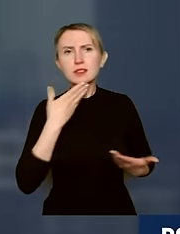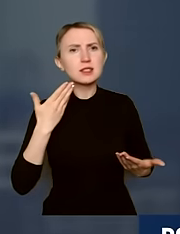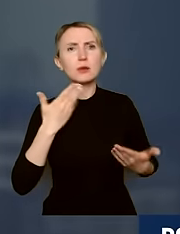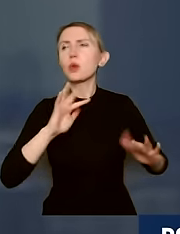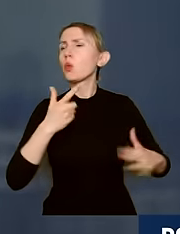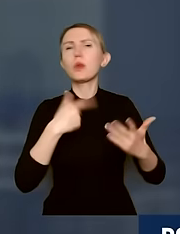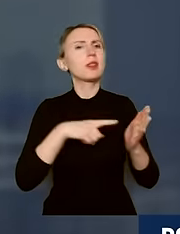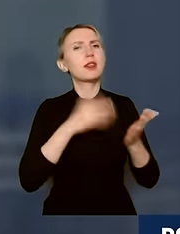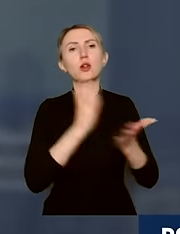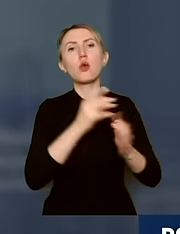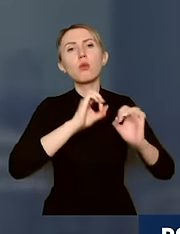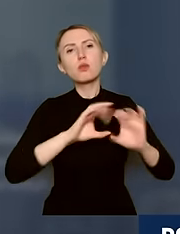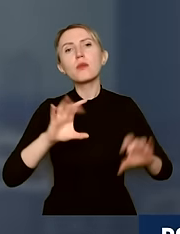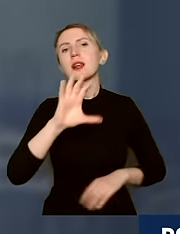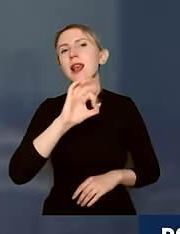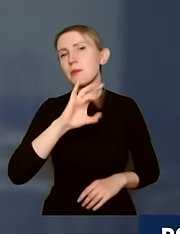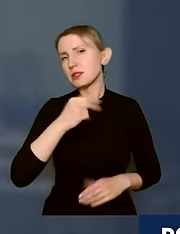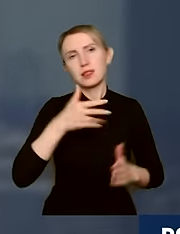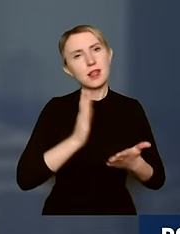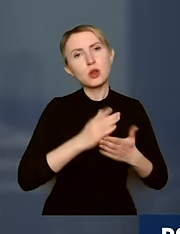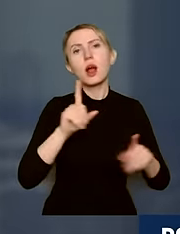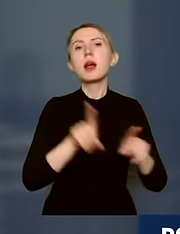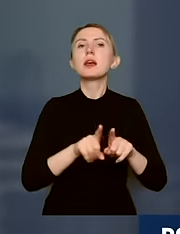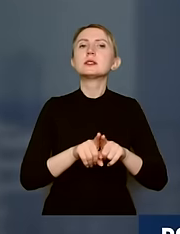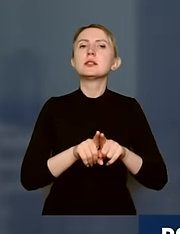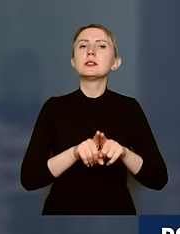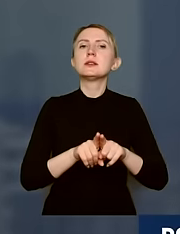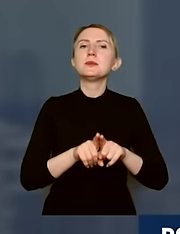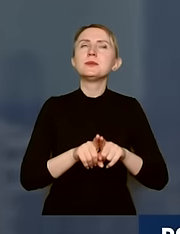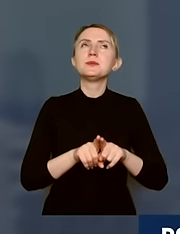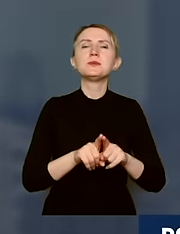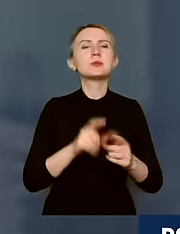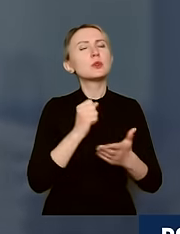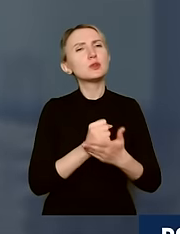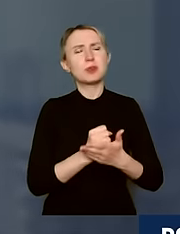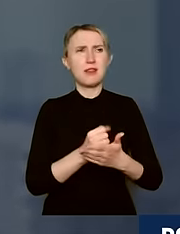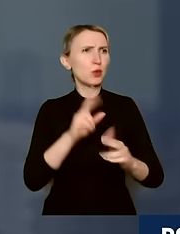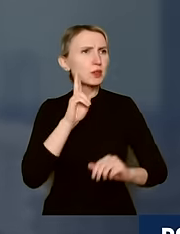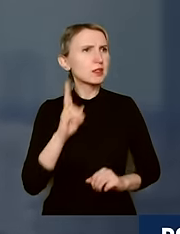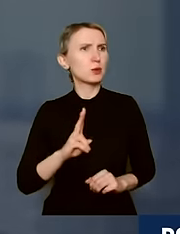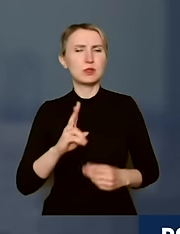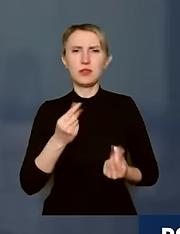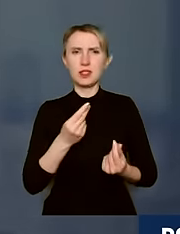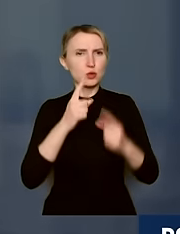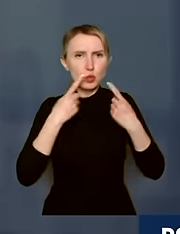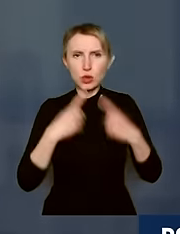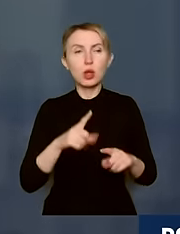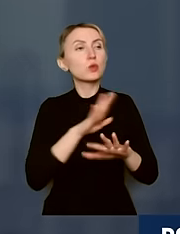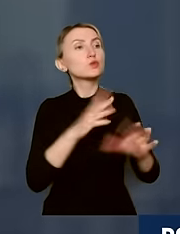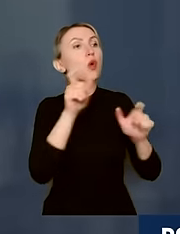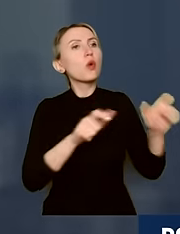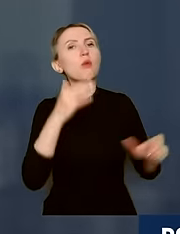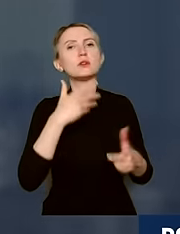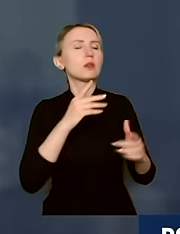osobę profesora Adama Glapińskiego, tylko w ogóle o podejście do sprawy i do instytucji finansowej. Wielu mówi, że podpisuje się in